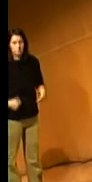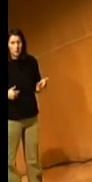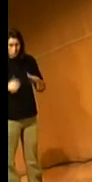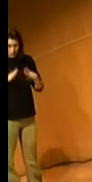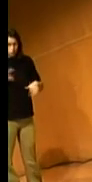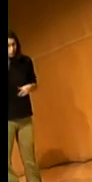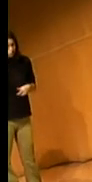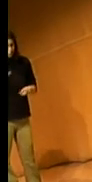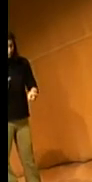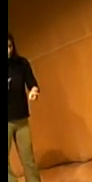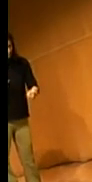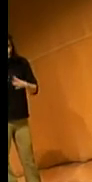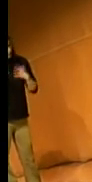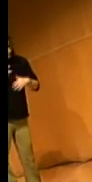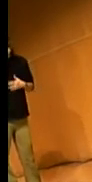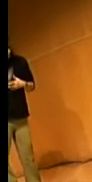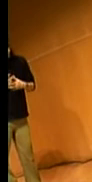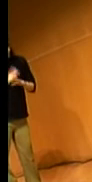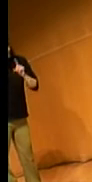cette révolution.